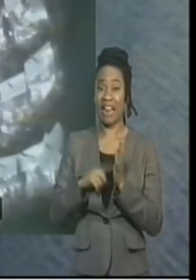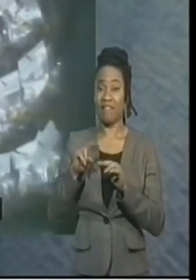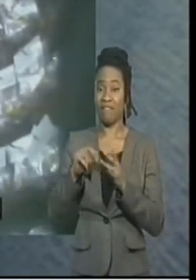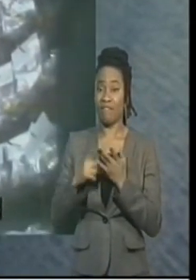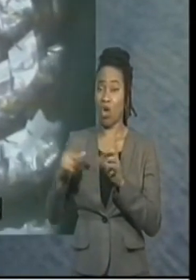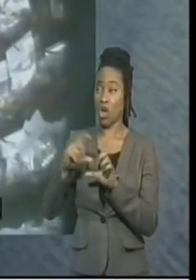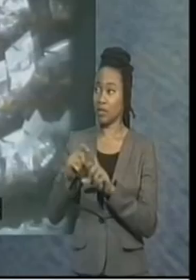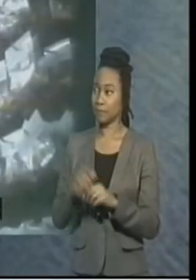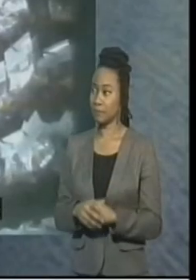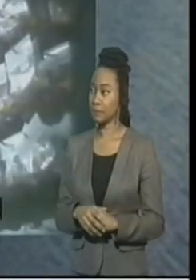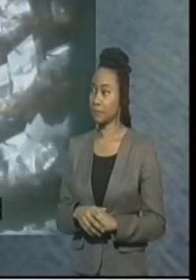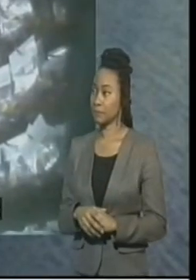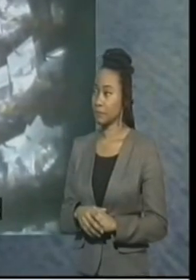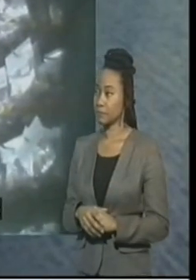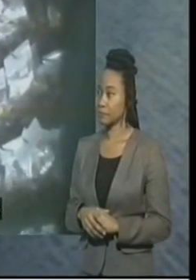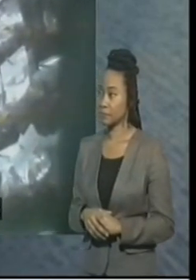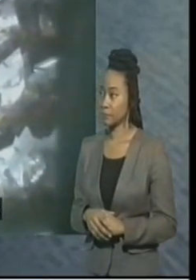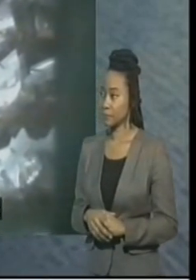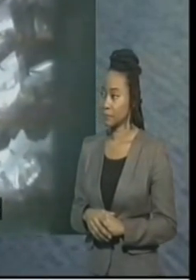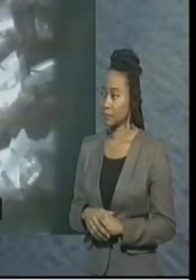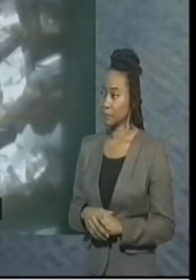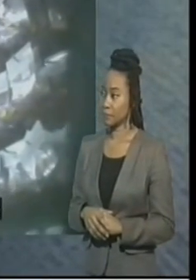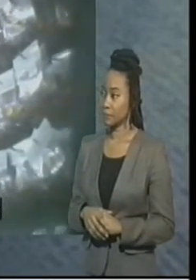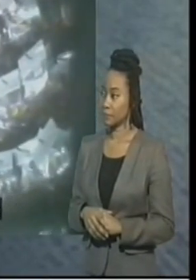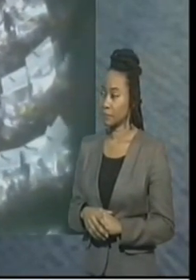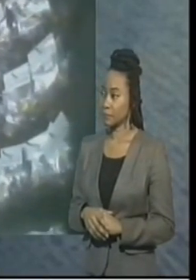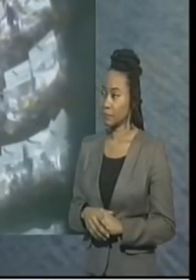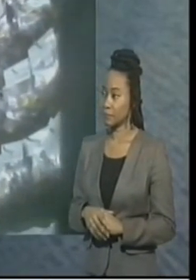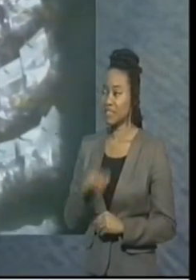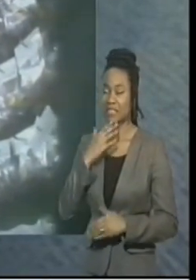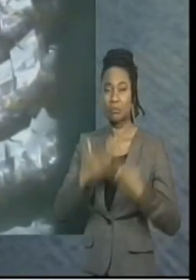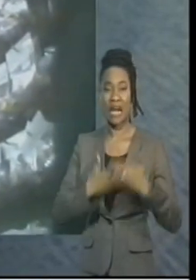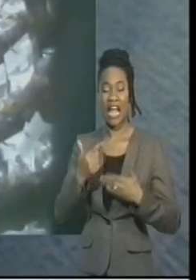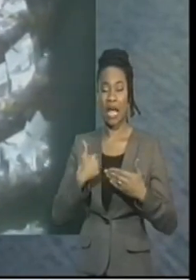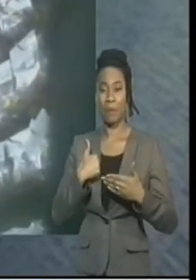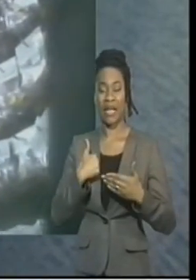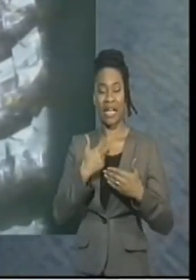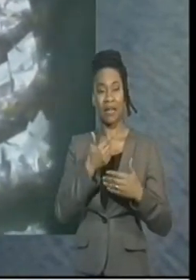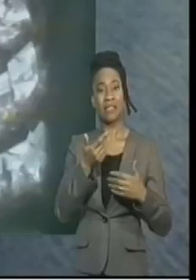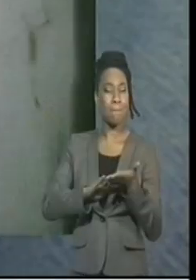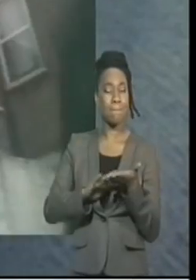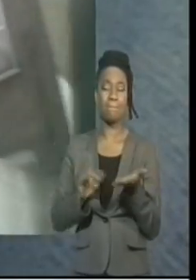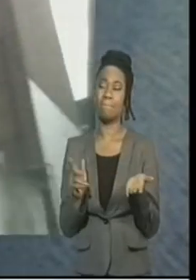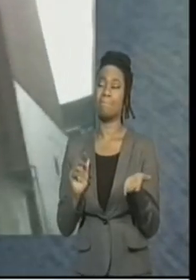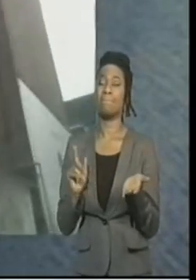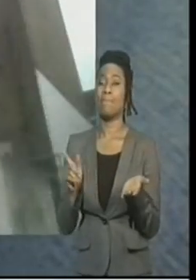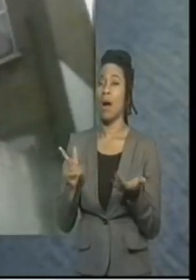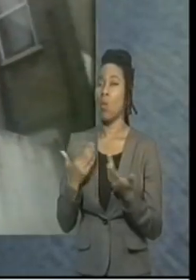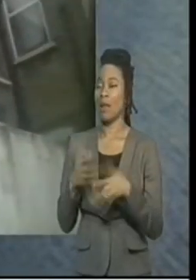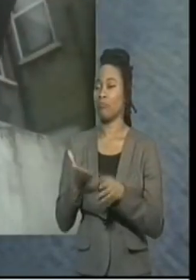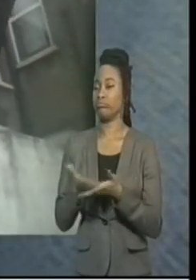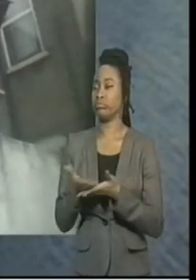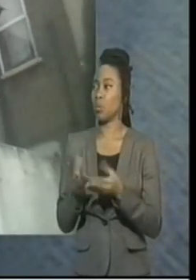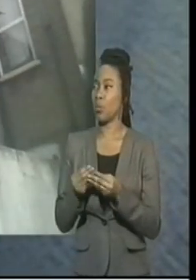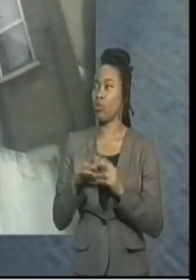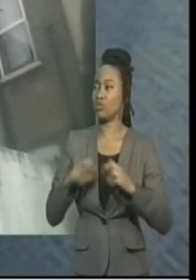करके कुड़ियां मंगवानी है 6 monthly. अच्छा. 6 monthly उन्हें काम कराना. इंडिया पाकिस्तान. इंडिया से पाकिस्तान. मैं तो नहीं पर्सन लानी है